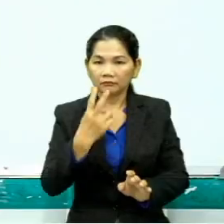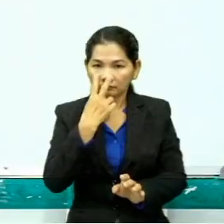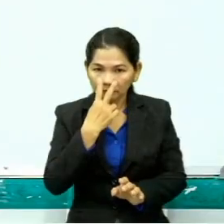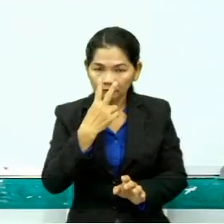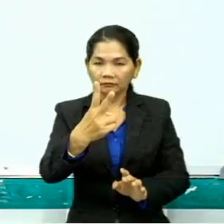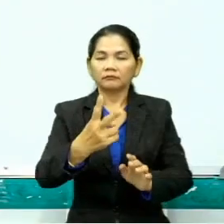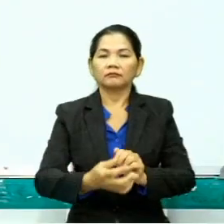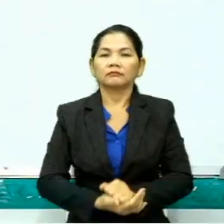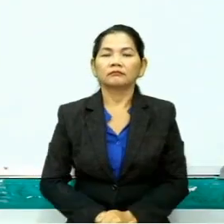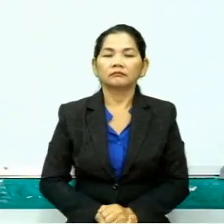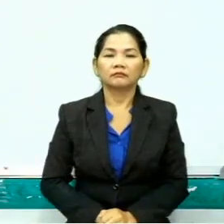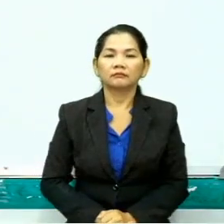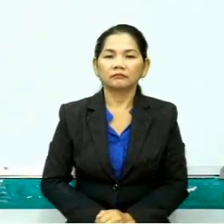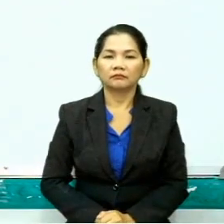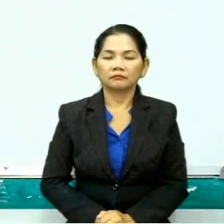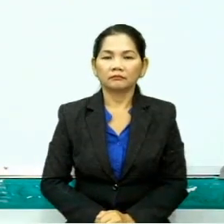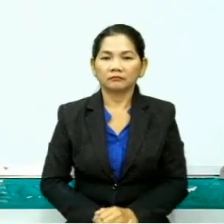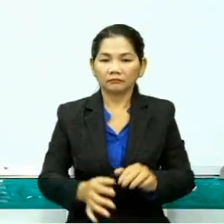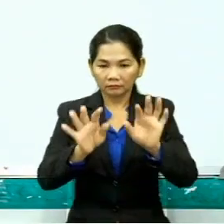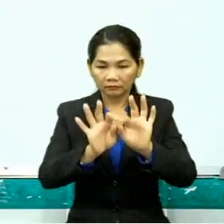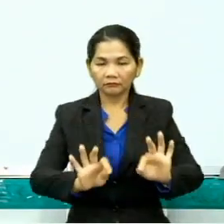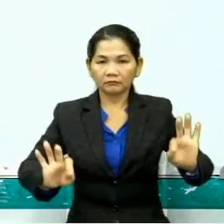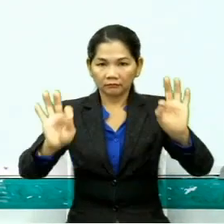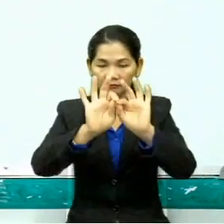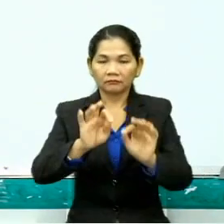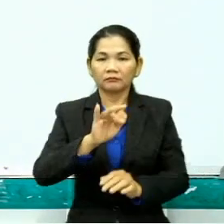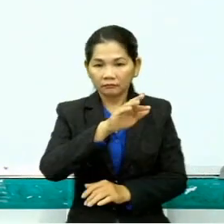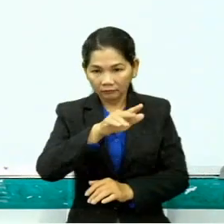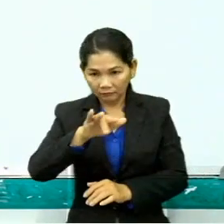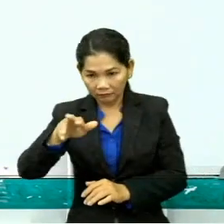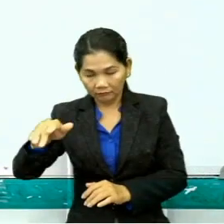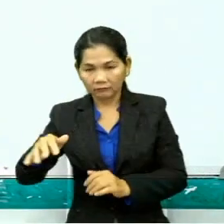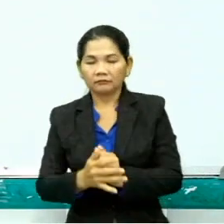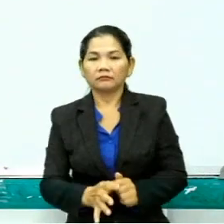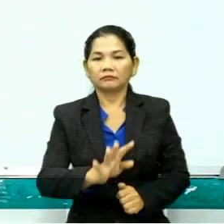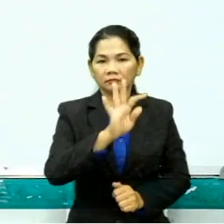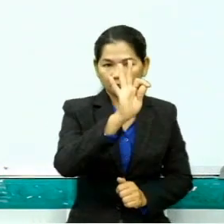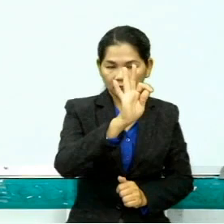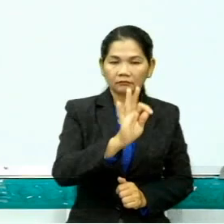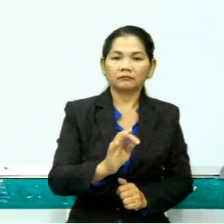cho lực nông chà ní chà vốn cư dân ai chà xe bán chà vỡ